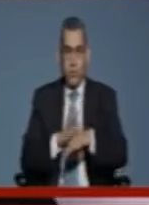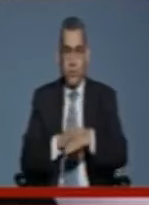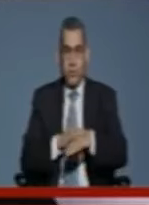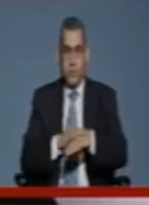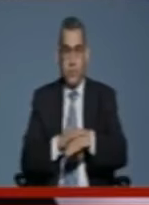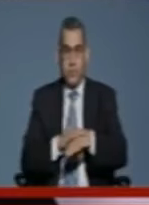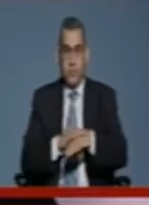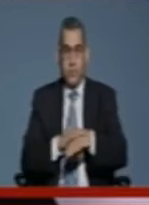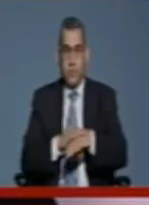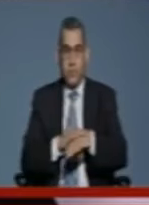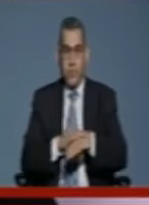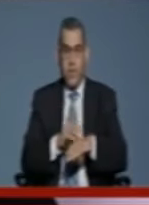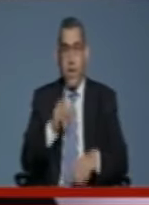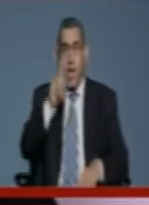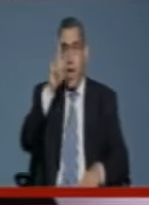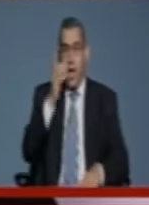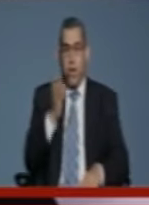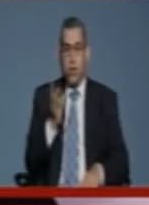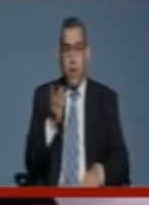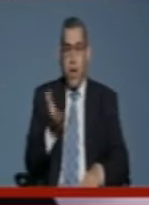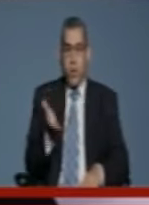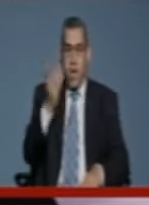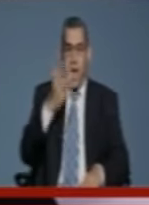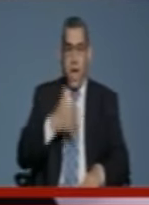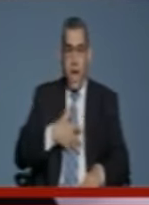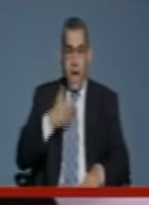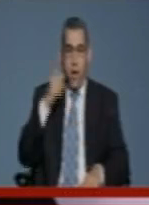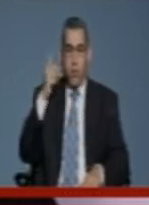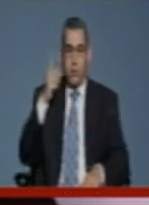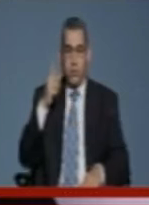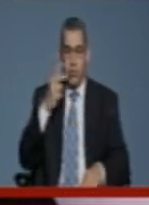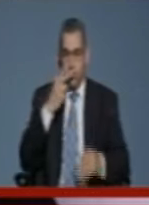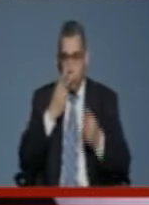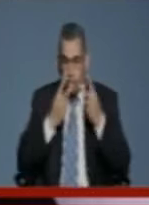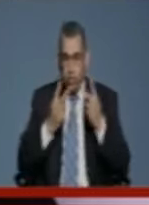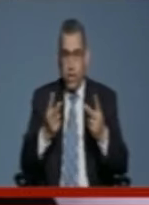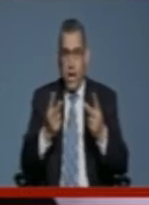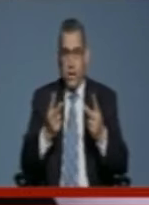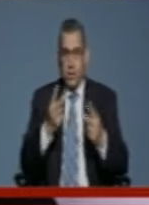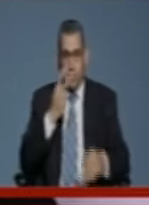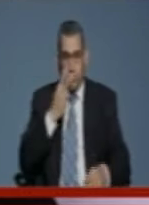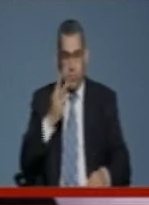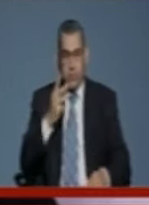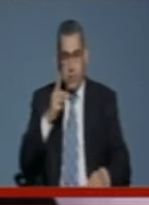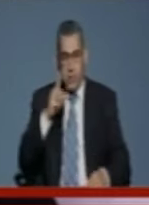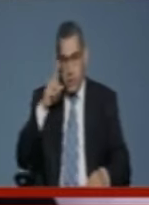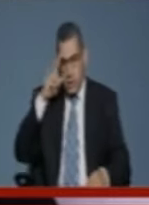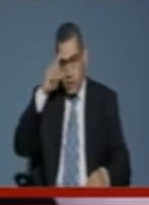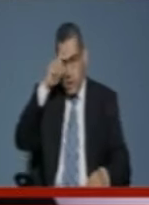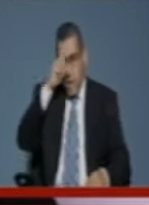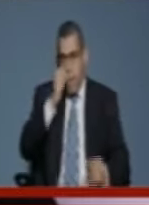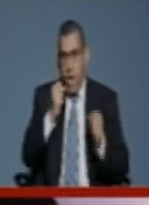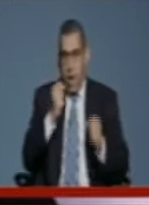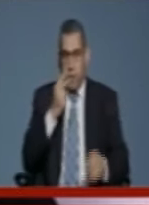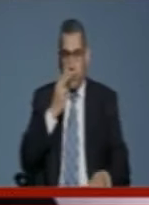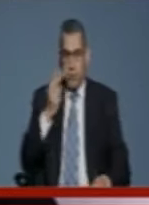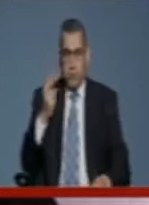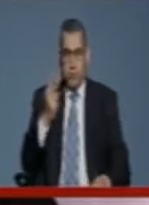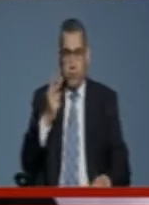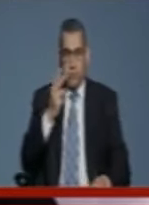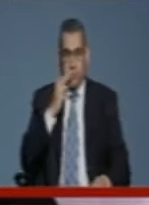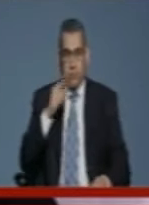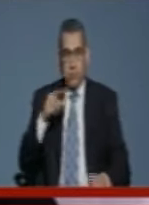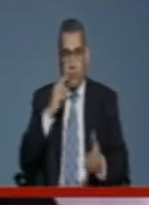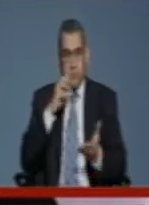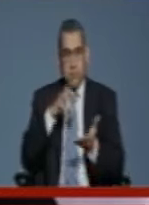يمكن ربنا سبحانه وتعالى اراد ان احنا نشاهد مشاهد قاسيه جدا جدا. بنتكلم في النهارده باكتر من